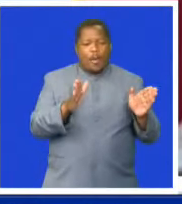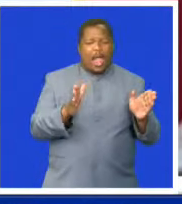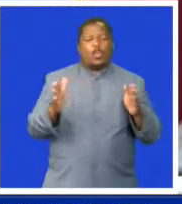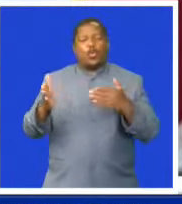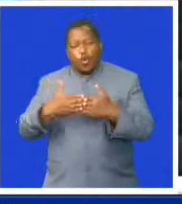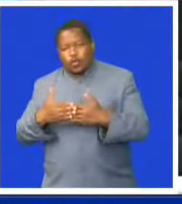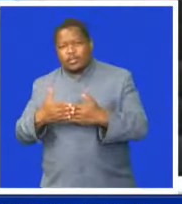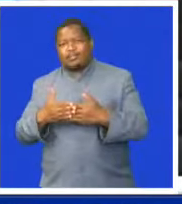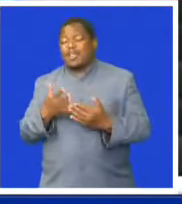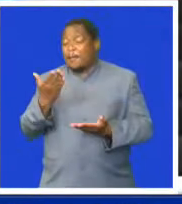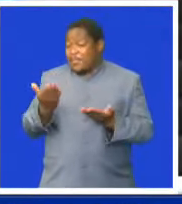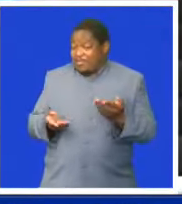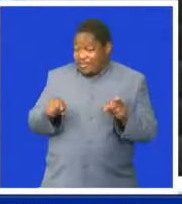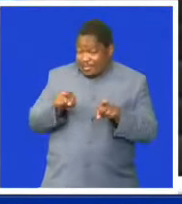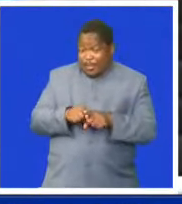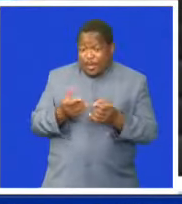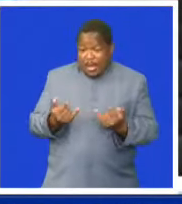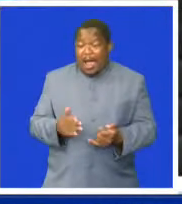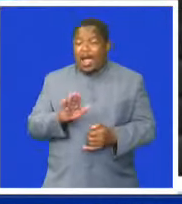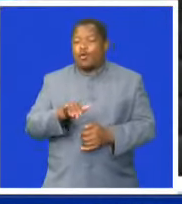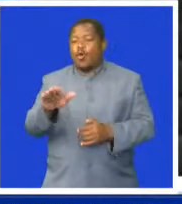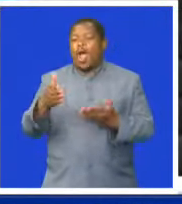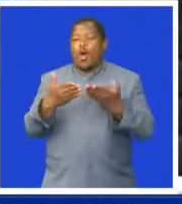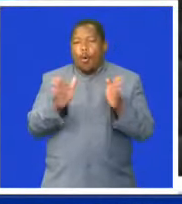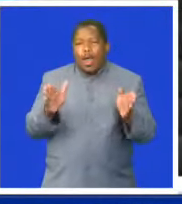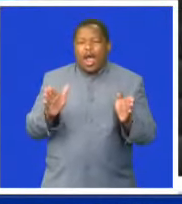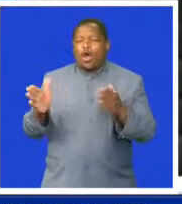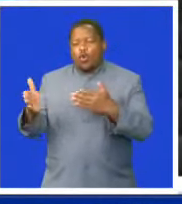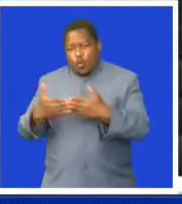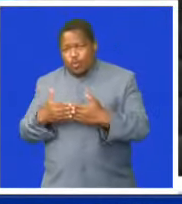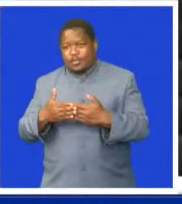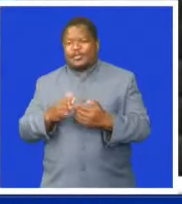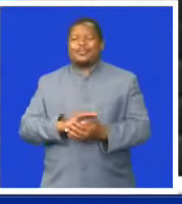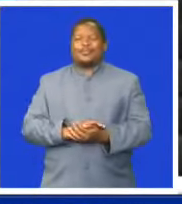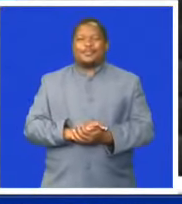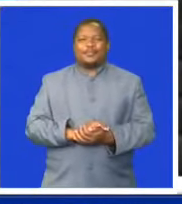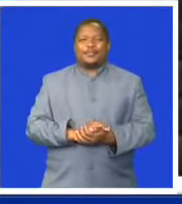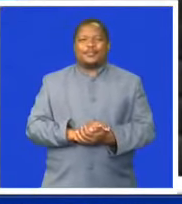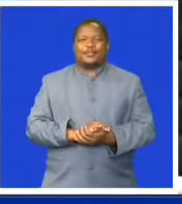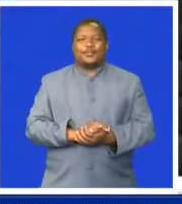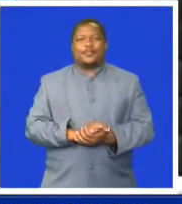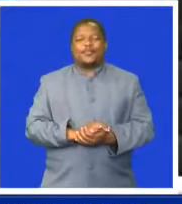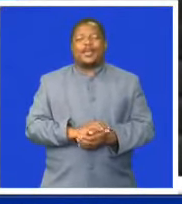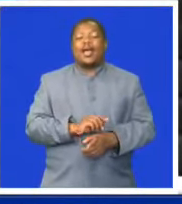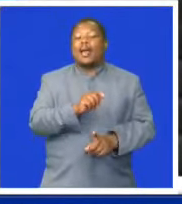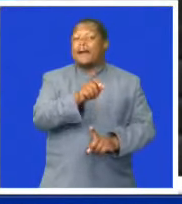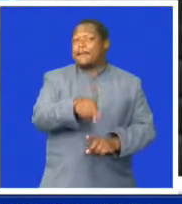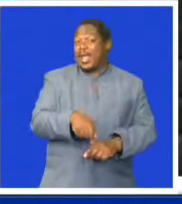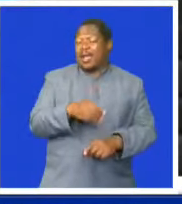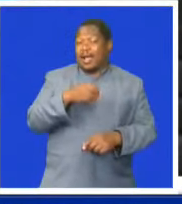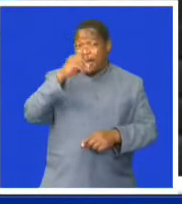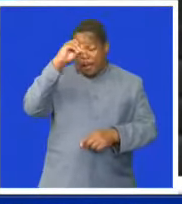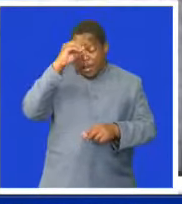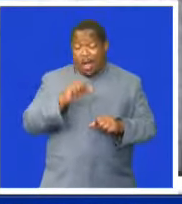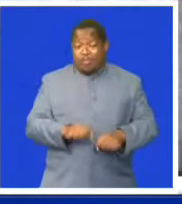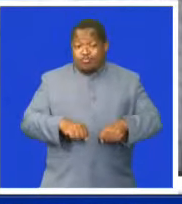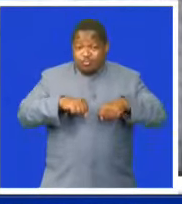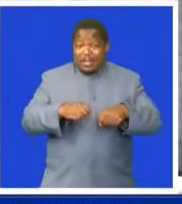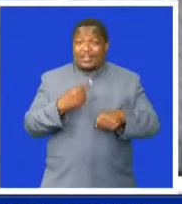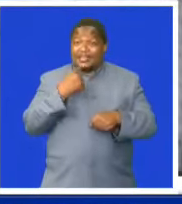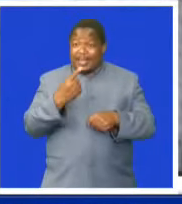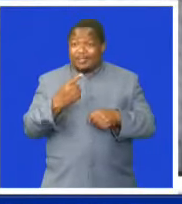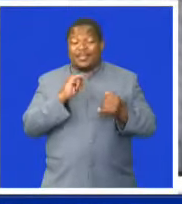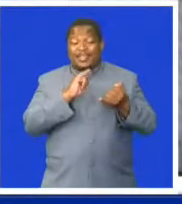ukuthi sive sasesiteki sibambene kude lo msebenzi uphumelele unganzisi futhi namkhuhlane